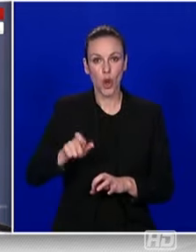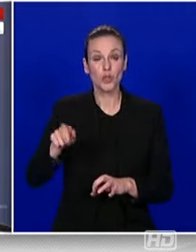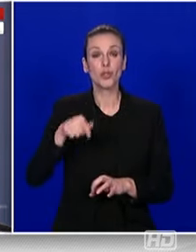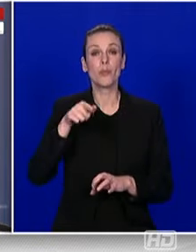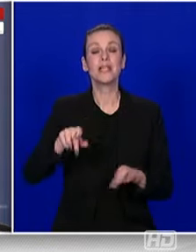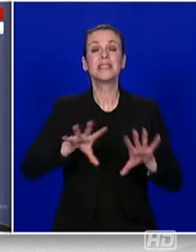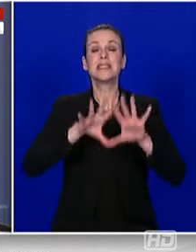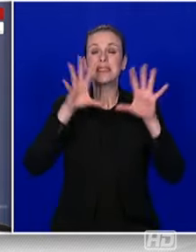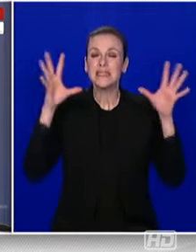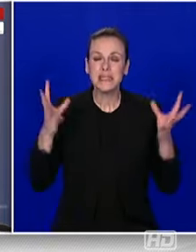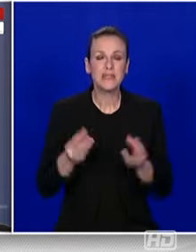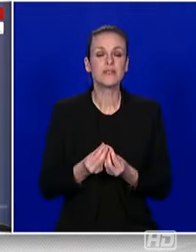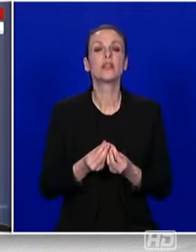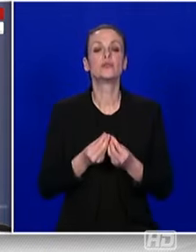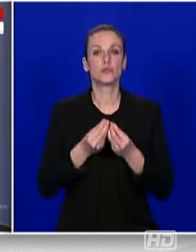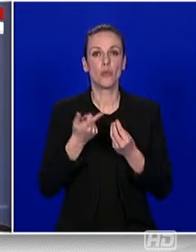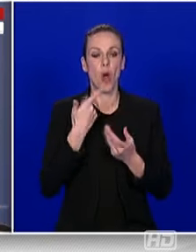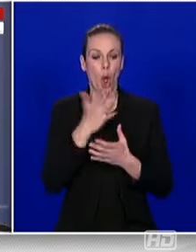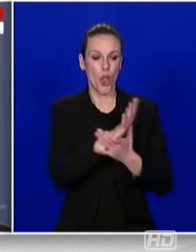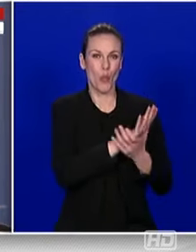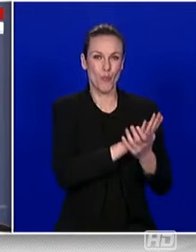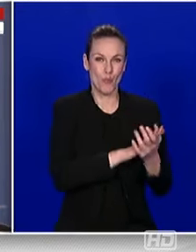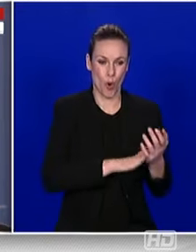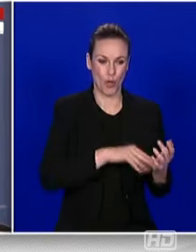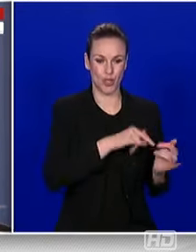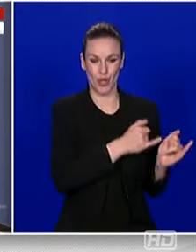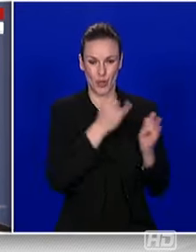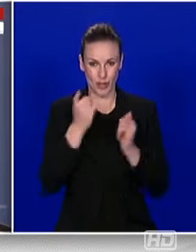daje ukupnu brojku od početka epidemije